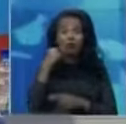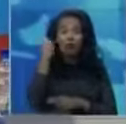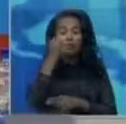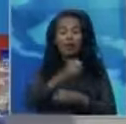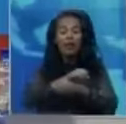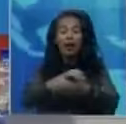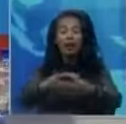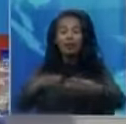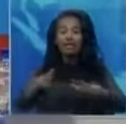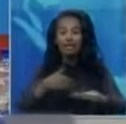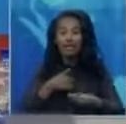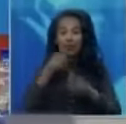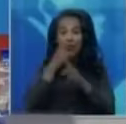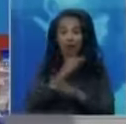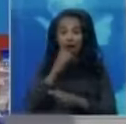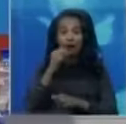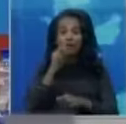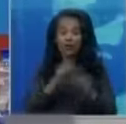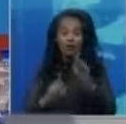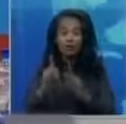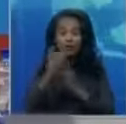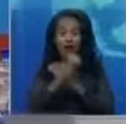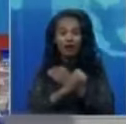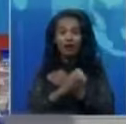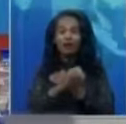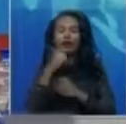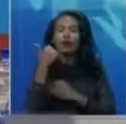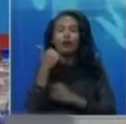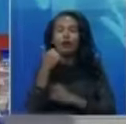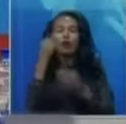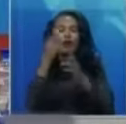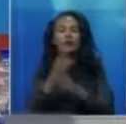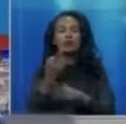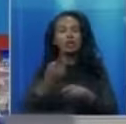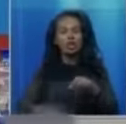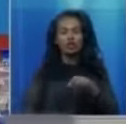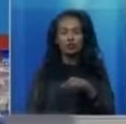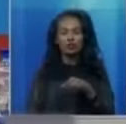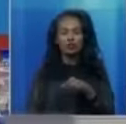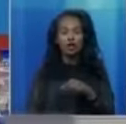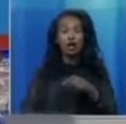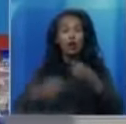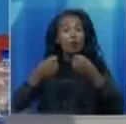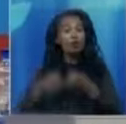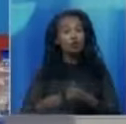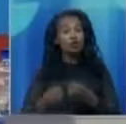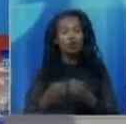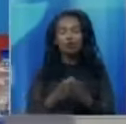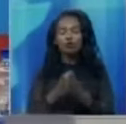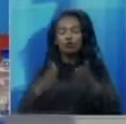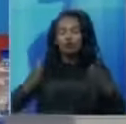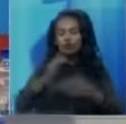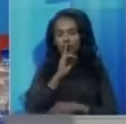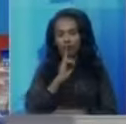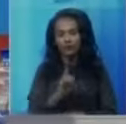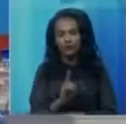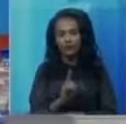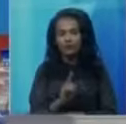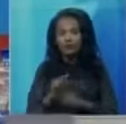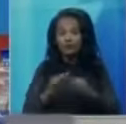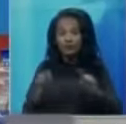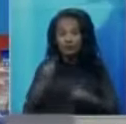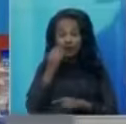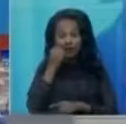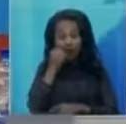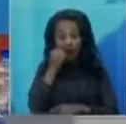እኔም ማላከብረውን ህዝብ እና ሀገር ሌላ ሊያከብርልኝ አይችልም። ፖቴንሻሉ ሰፊ ነው፣ ግን አይን